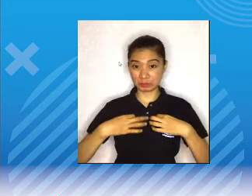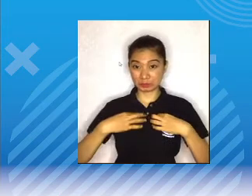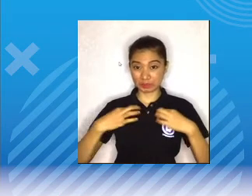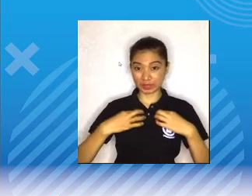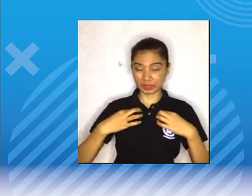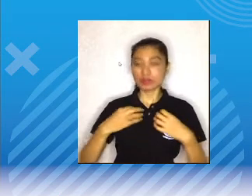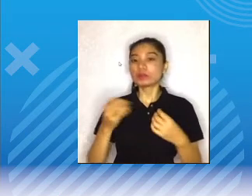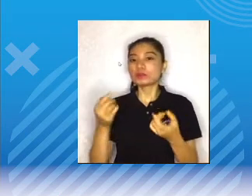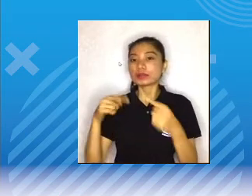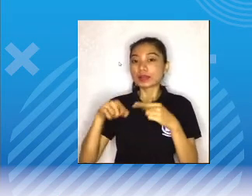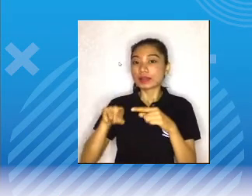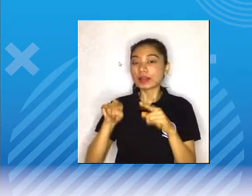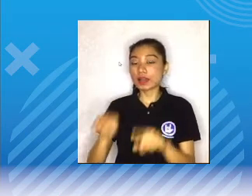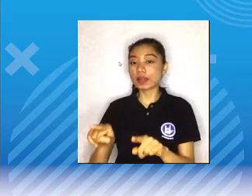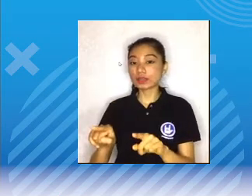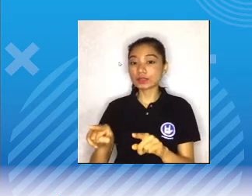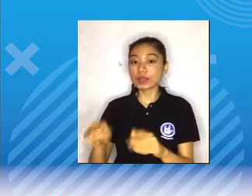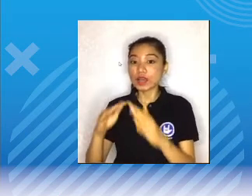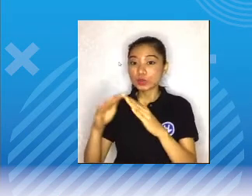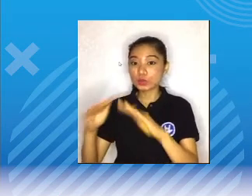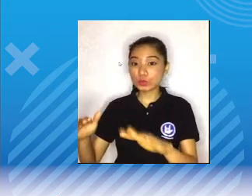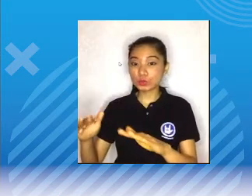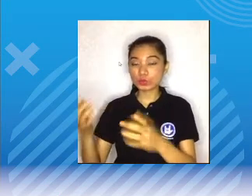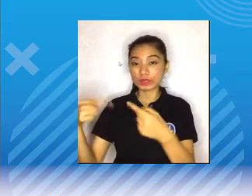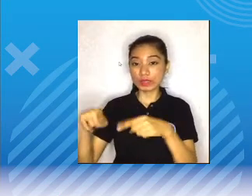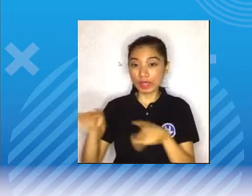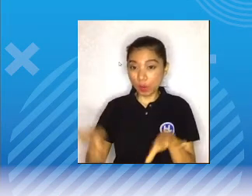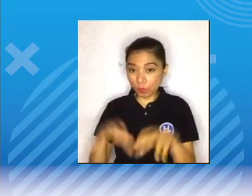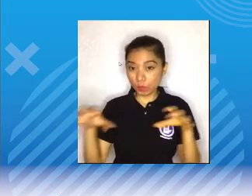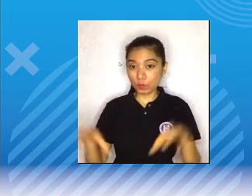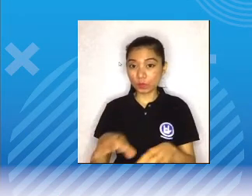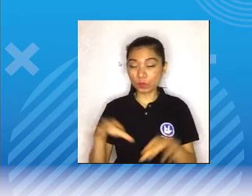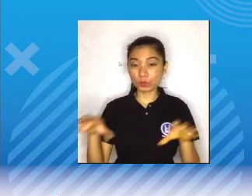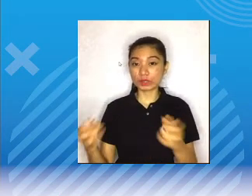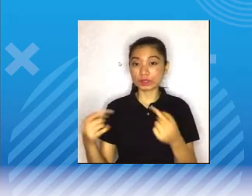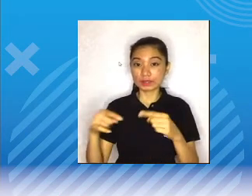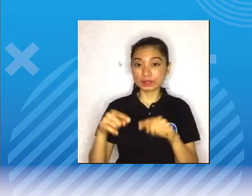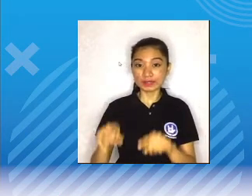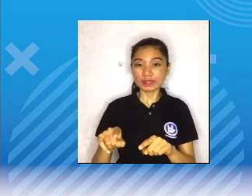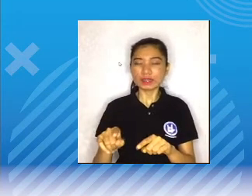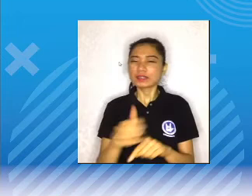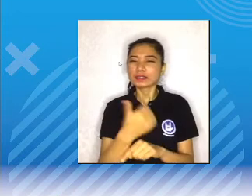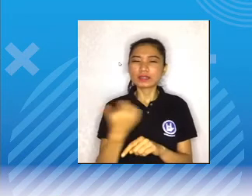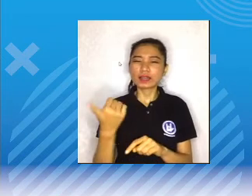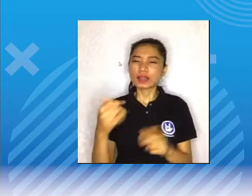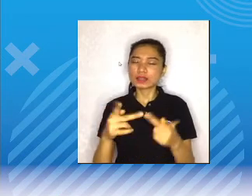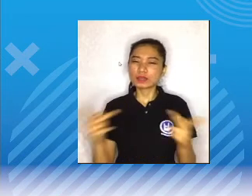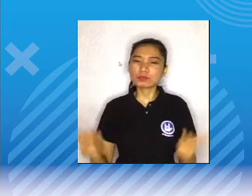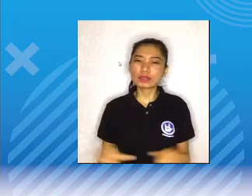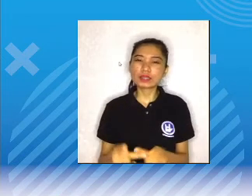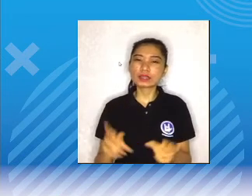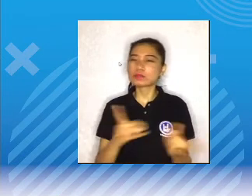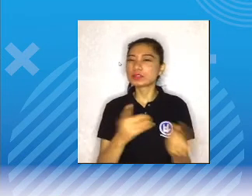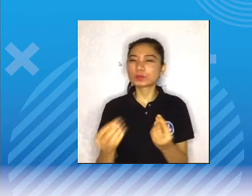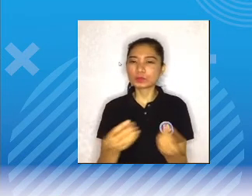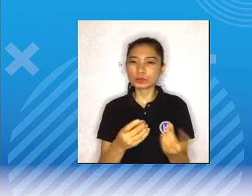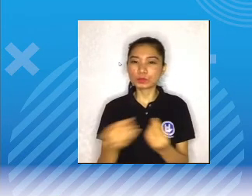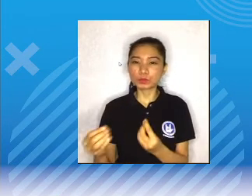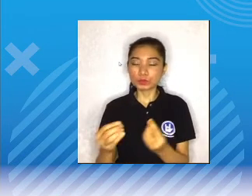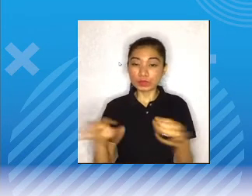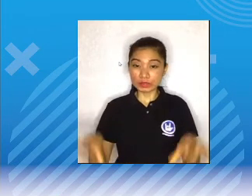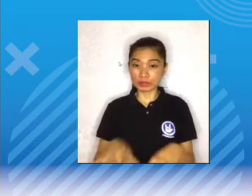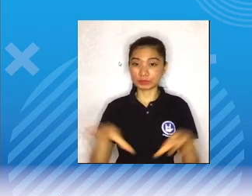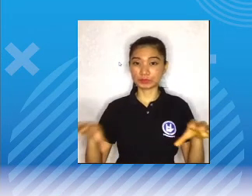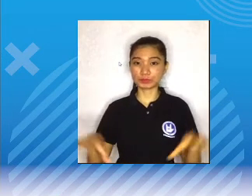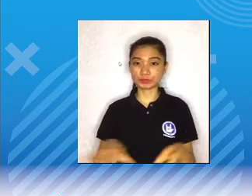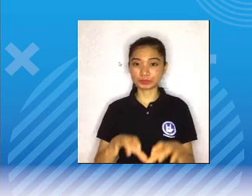or pupunta sa ibang lugar, which is the school, to perform our work tasks at school. So, dahil wala na